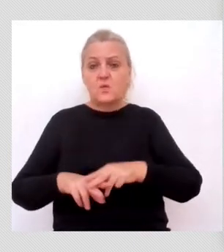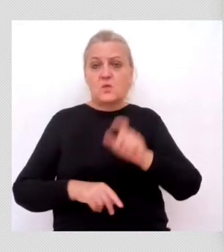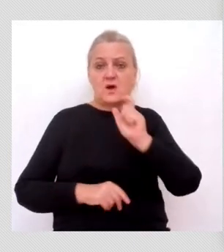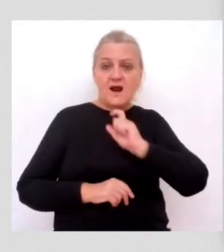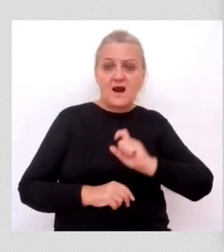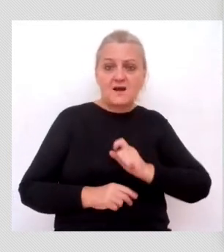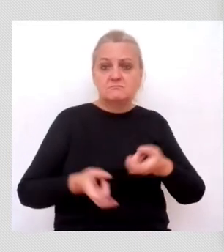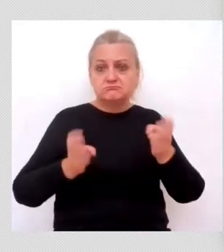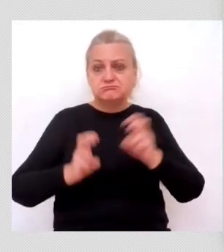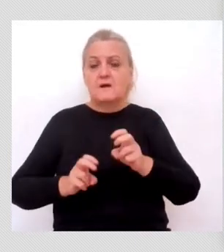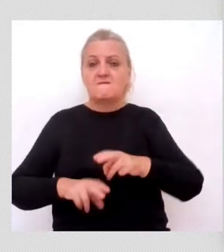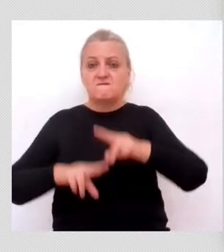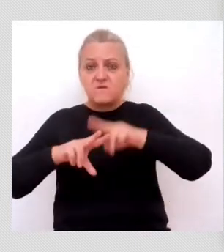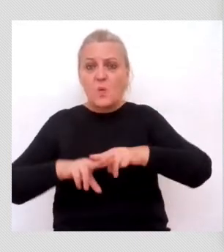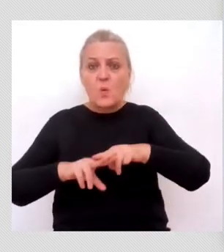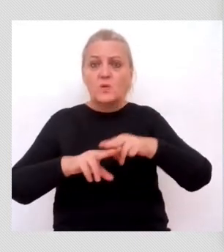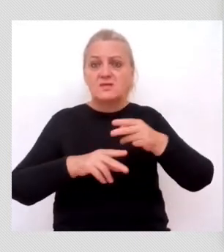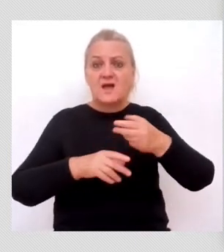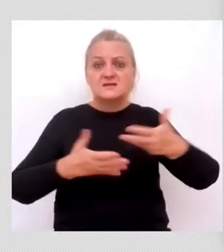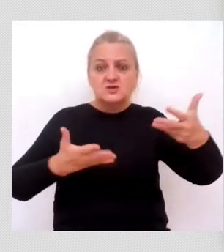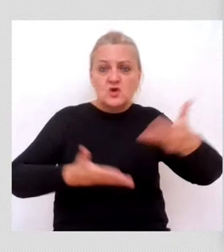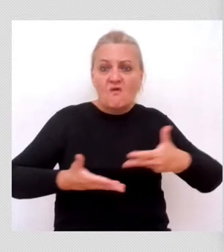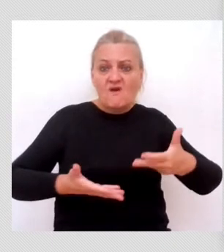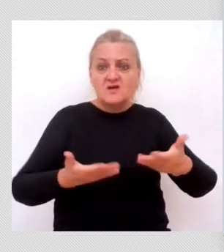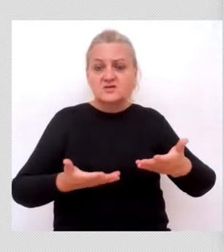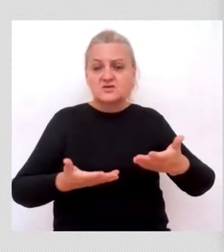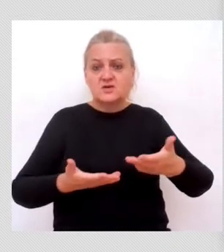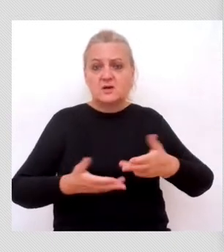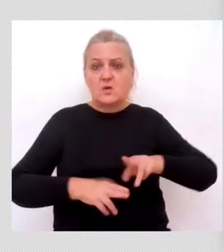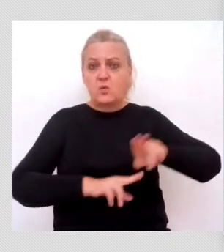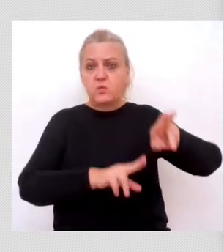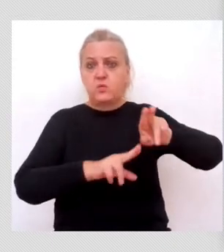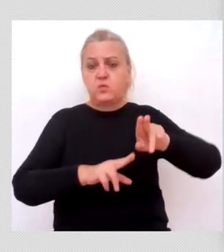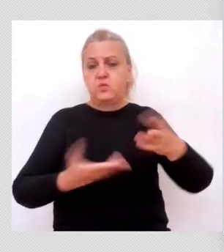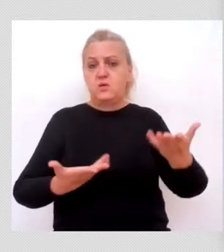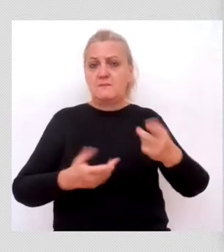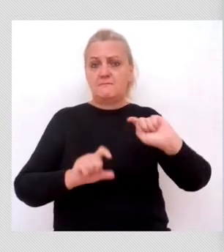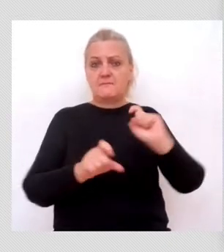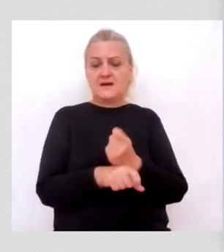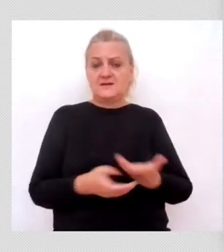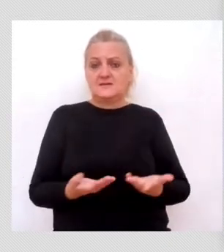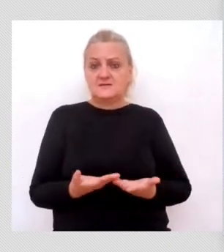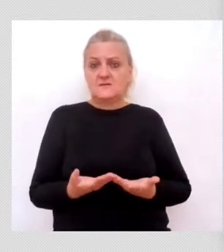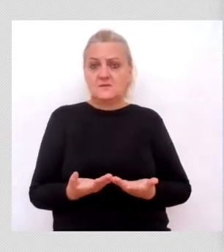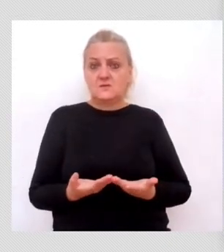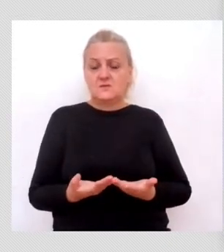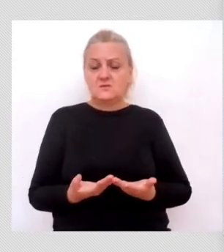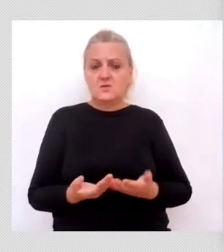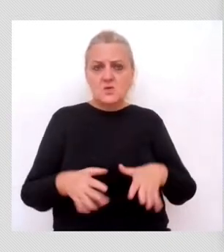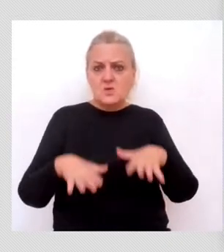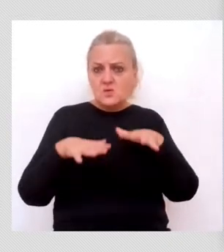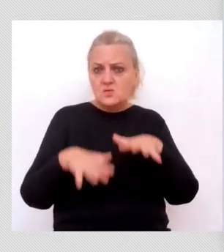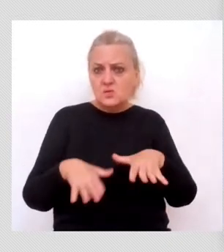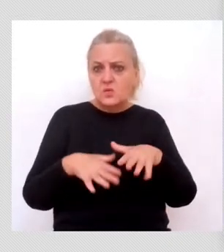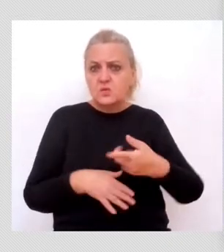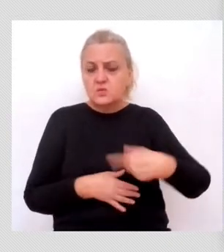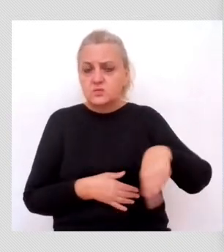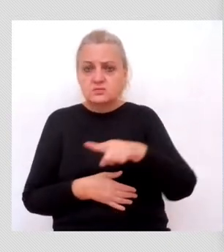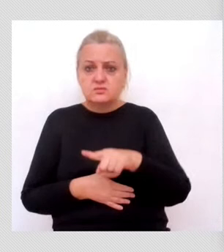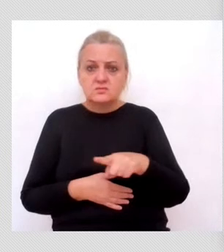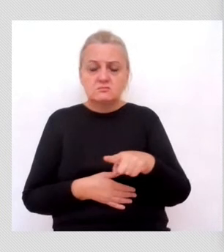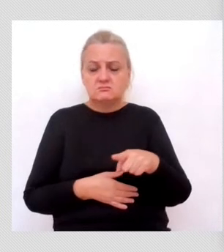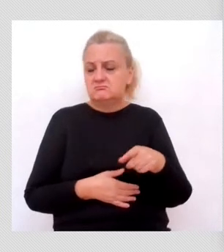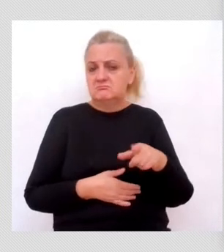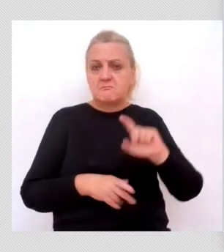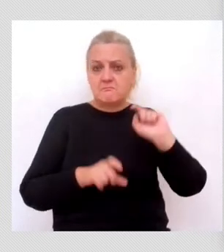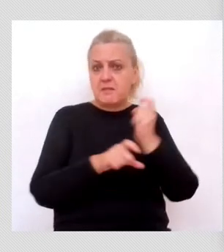agencjach, fundacjach, stowarzyszeniach i tak dalej, które są w dużej mierze, jeżeli nie kontrolowane